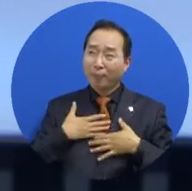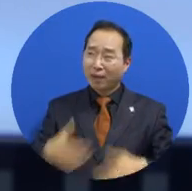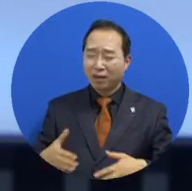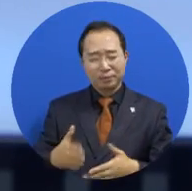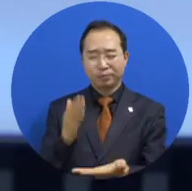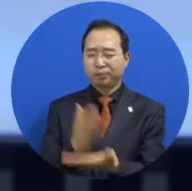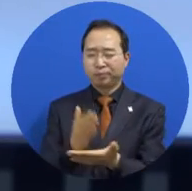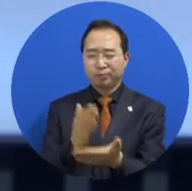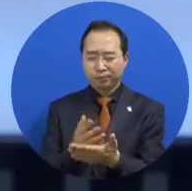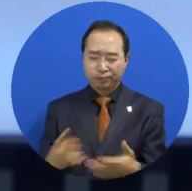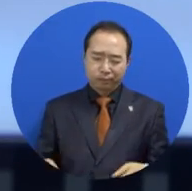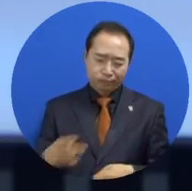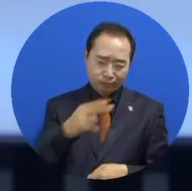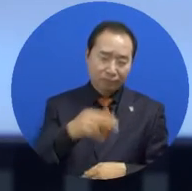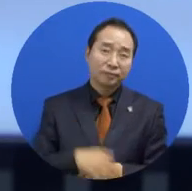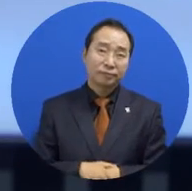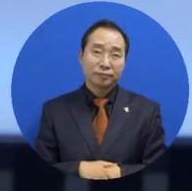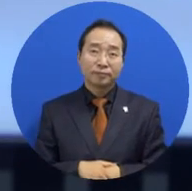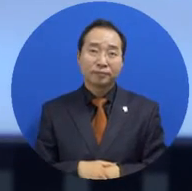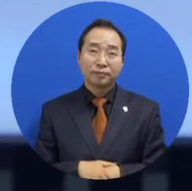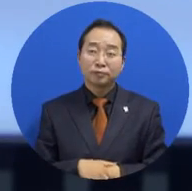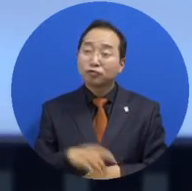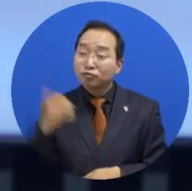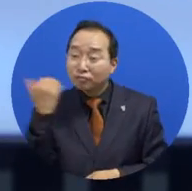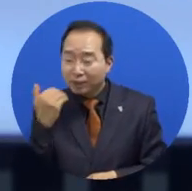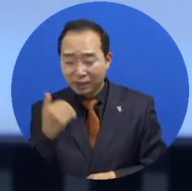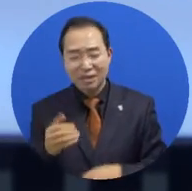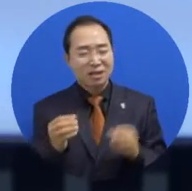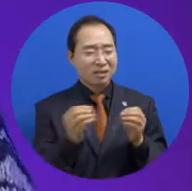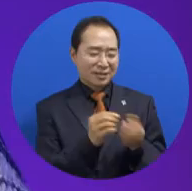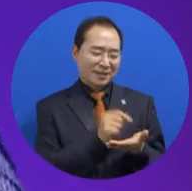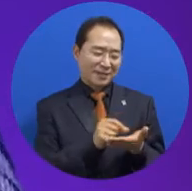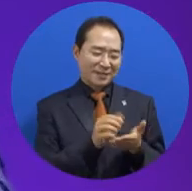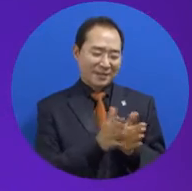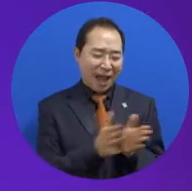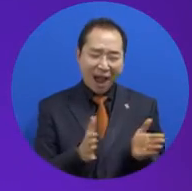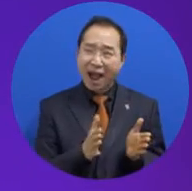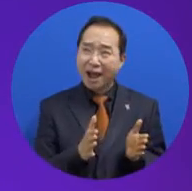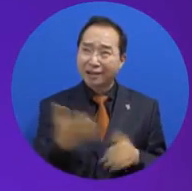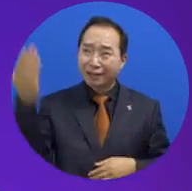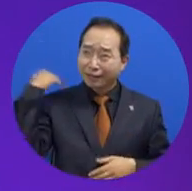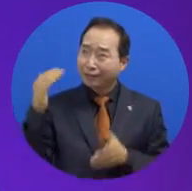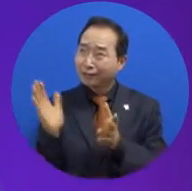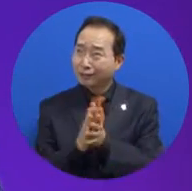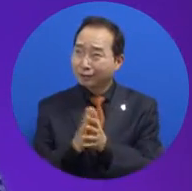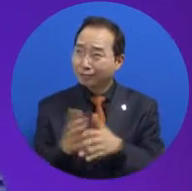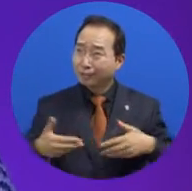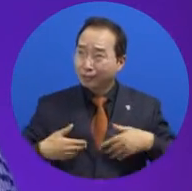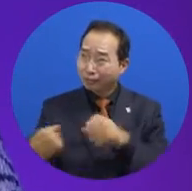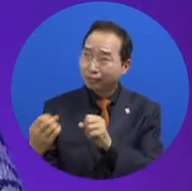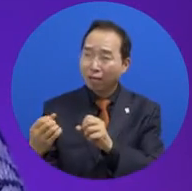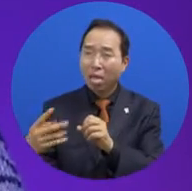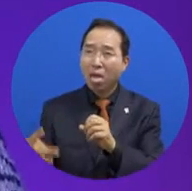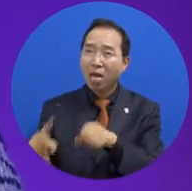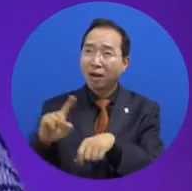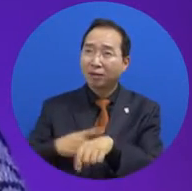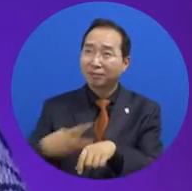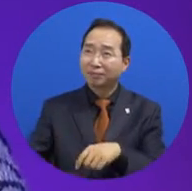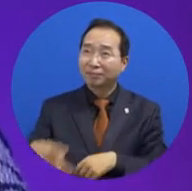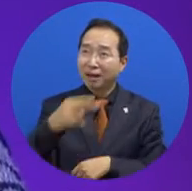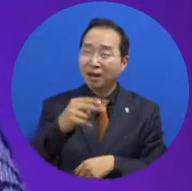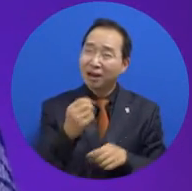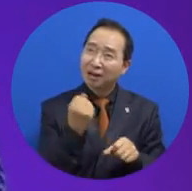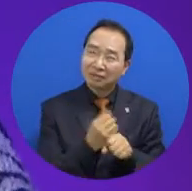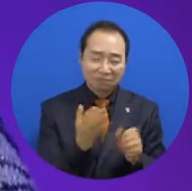멈춰요. 그래서 글쓰기를 하다 보니 옛날 친구들이 다 없어졌다고, 그래서 할 수 없이 글쓰기를 계속 해야 된다고, 이런